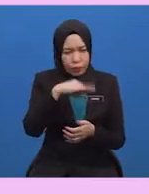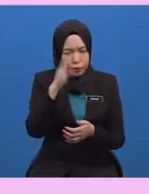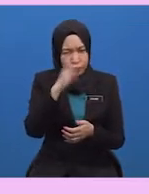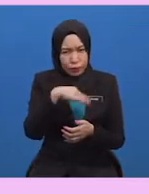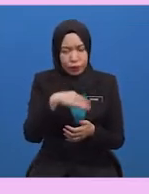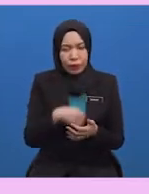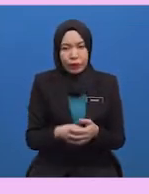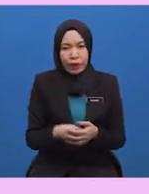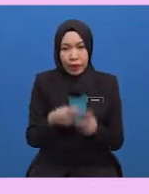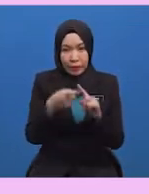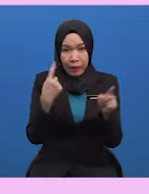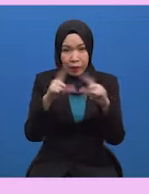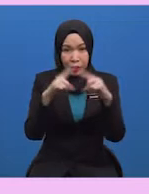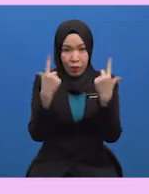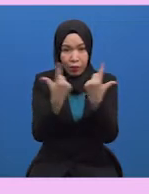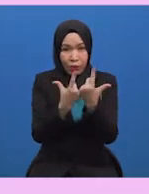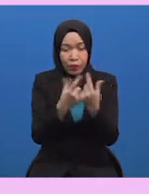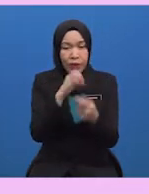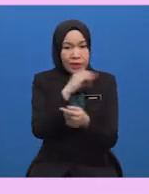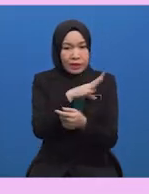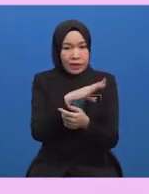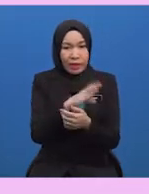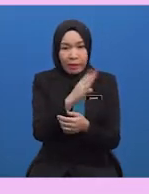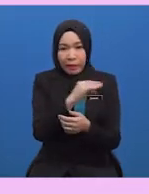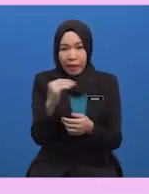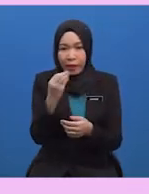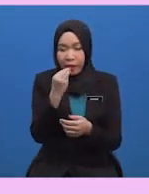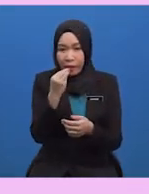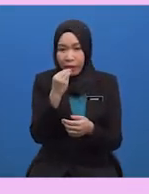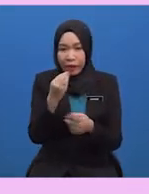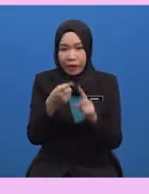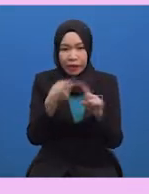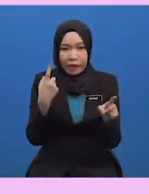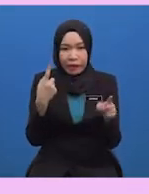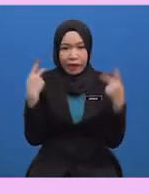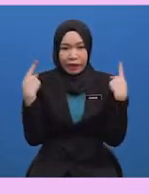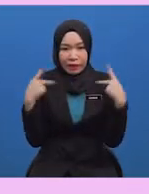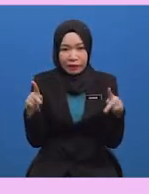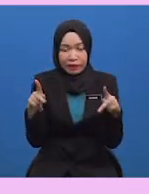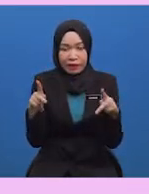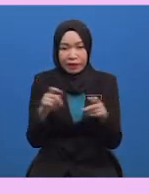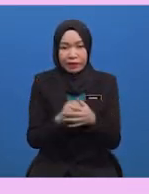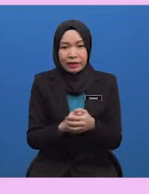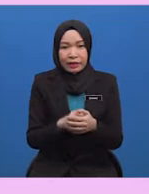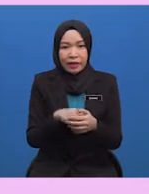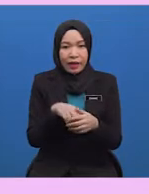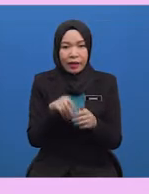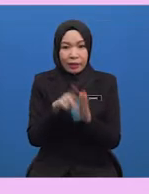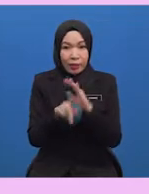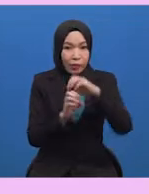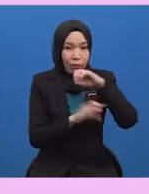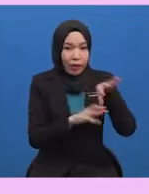sisa longgokan dan air sampah, sisa makanan dari gerai, warung, restoran, pasar malam dan pasar